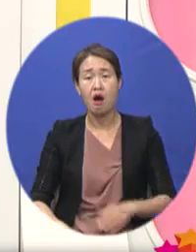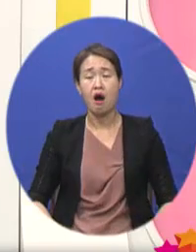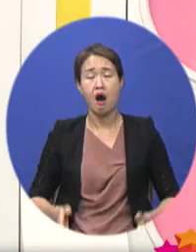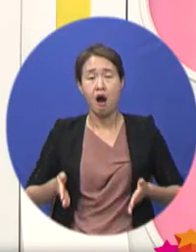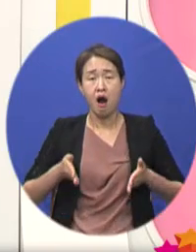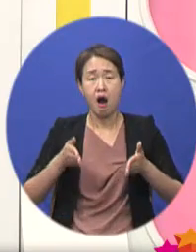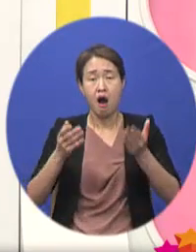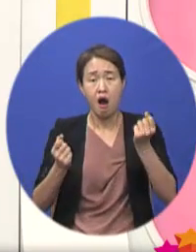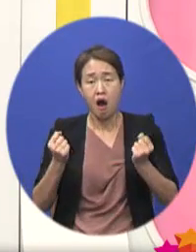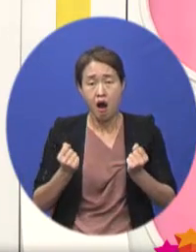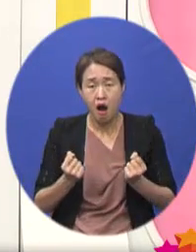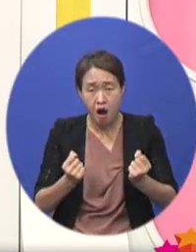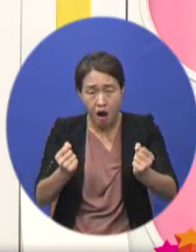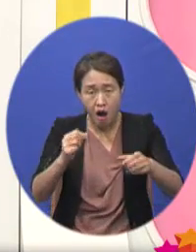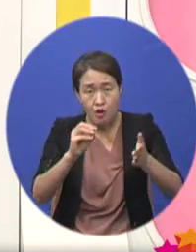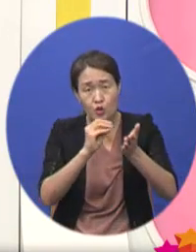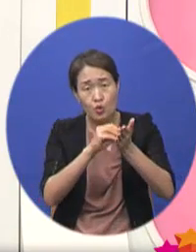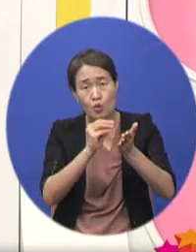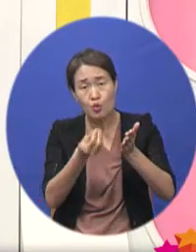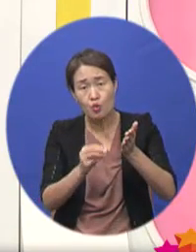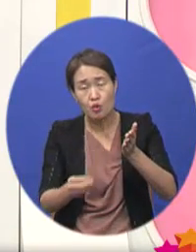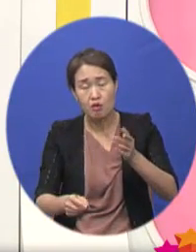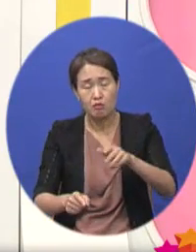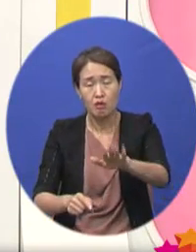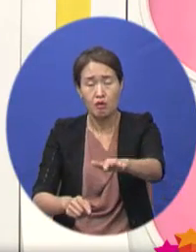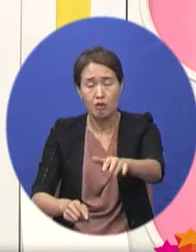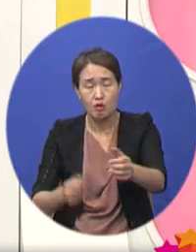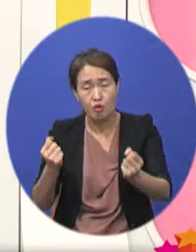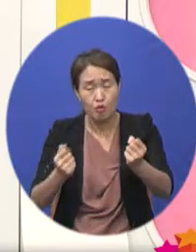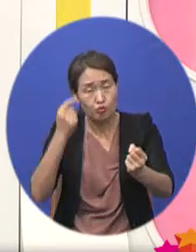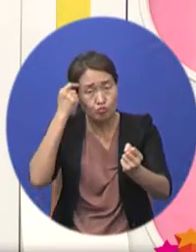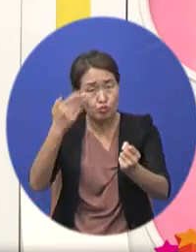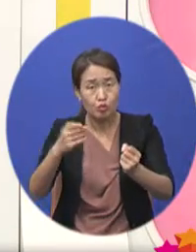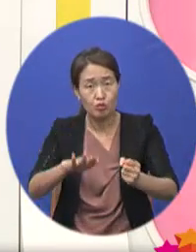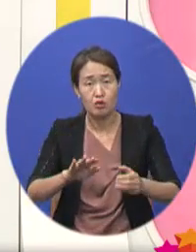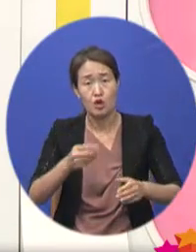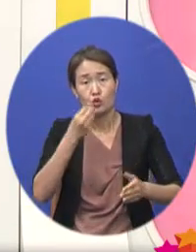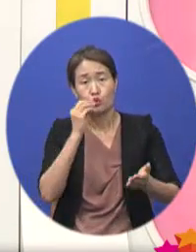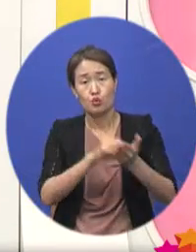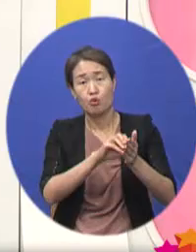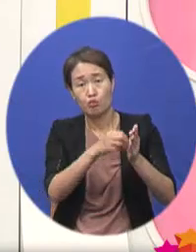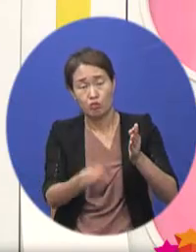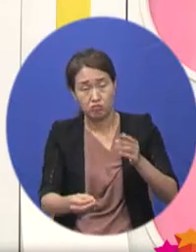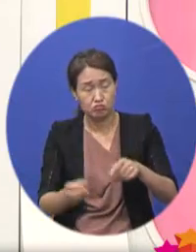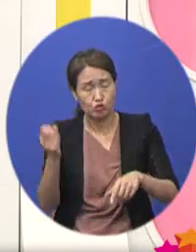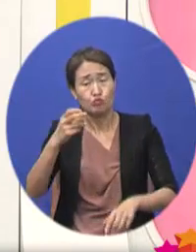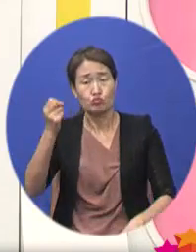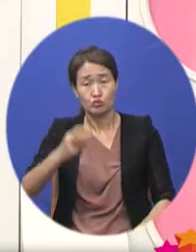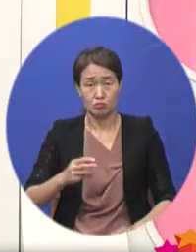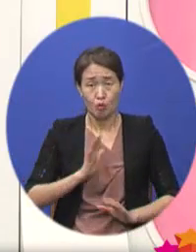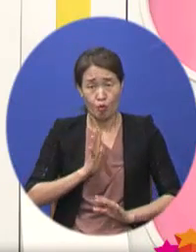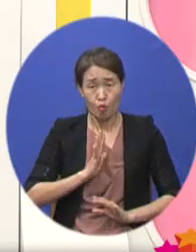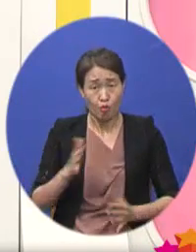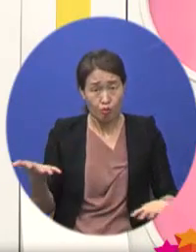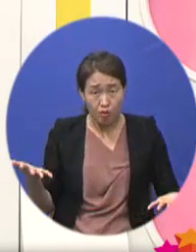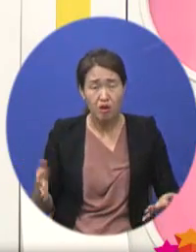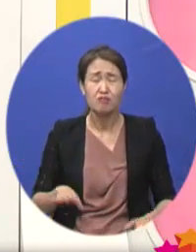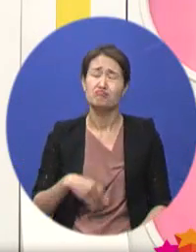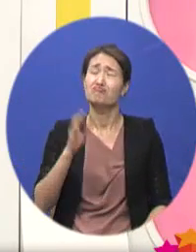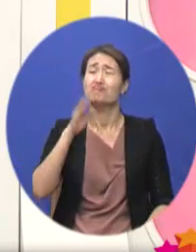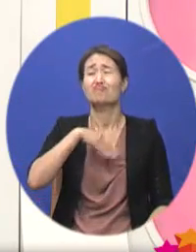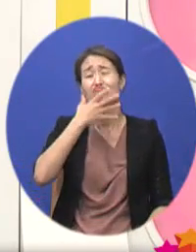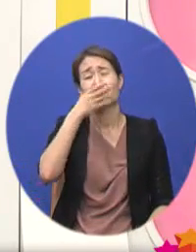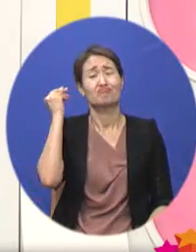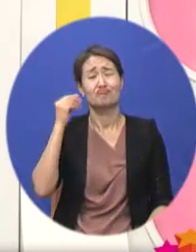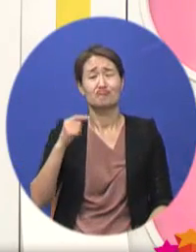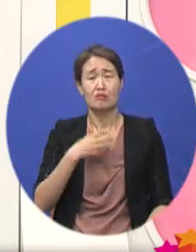도로에 해동돼가지고 그래서 기사님한테 물어봤어요 그랬더니 이 자주 떨어집니다 겁 안 나세요? 괜찮아요